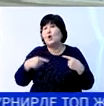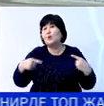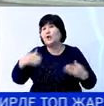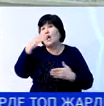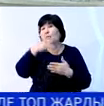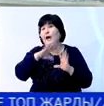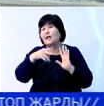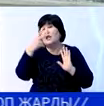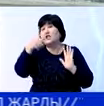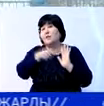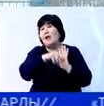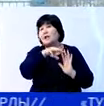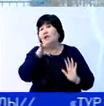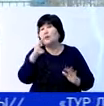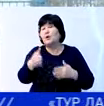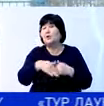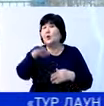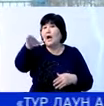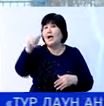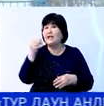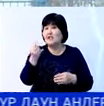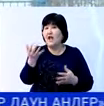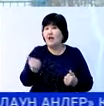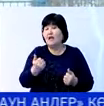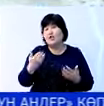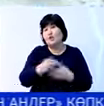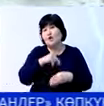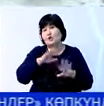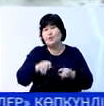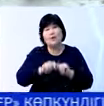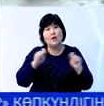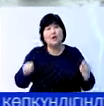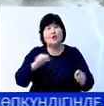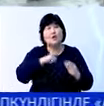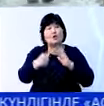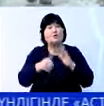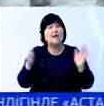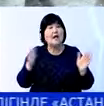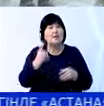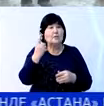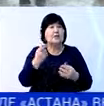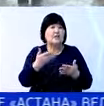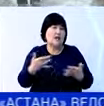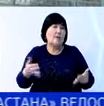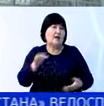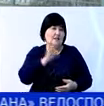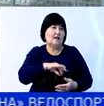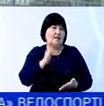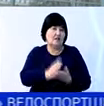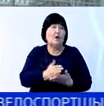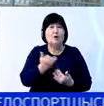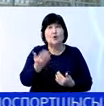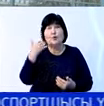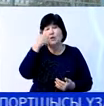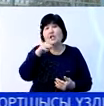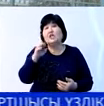бағдарламалар аясында 26 миллион теңгеге жуық несие алған. Бұл жаңа жұмыс орындарын ашумен жұмыссыздықты азайтуға біршама септігін тигізіп отыр. Сондай-ақ өткен